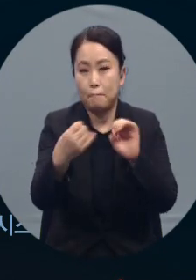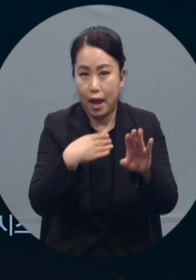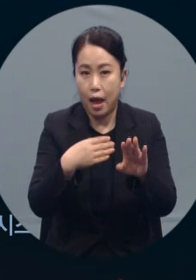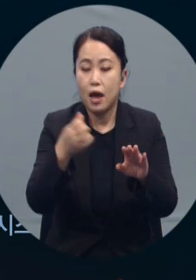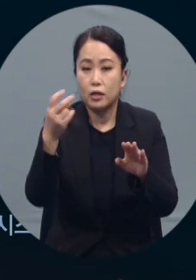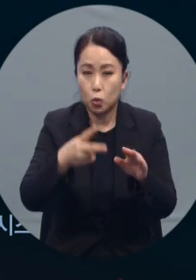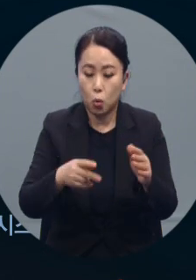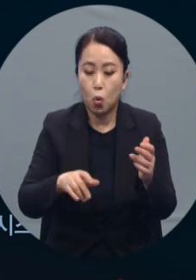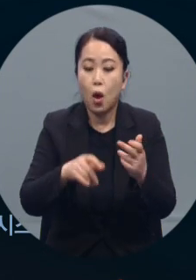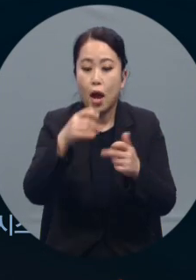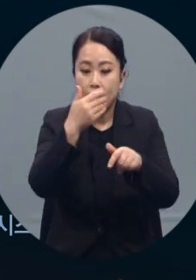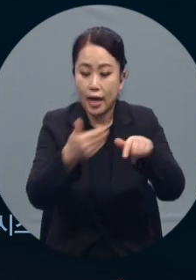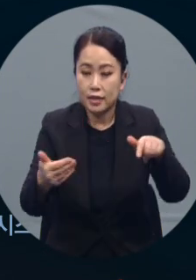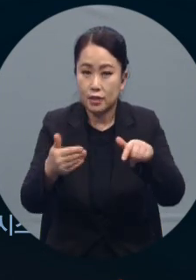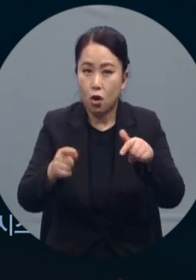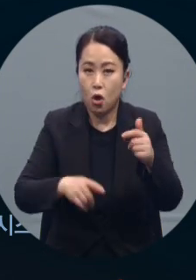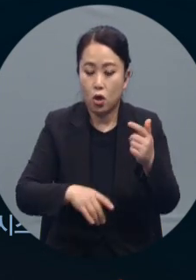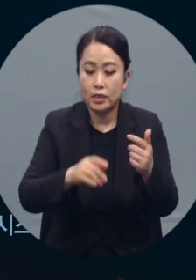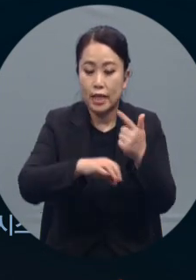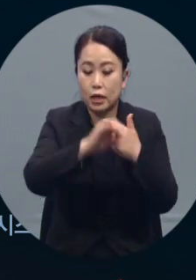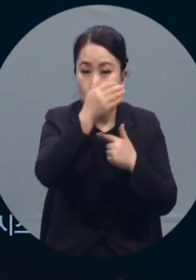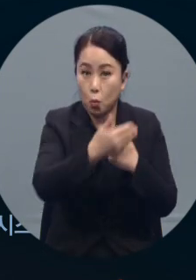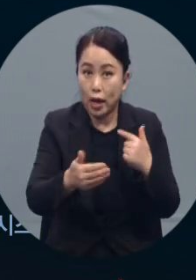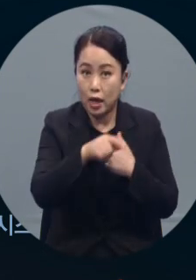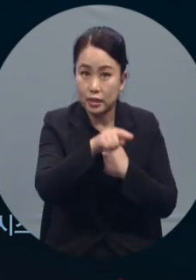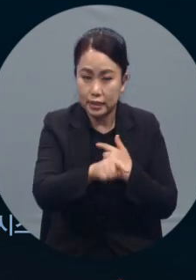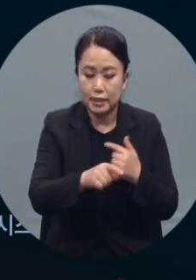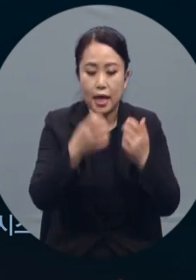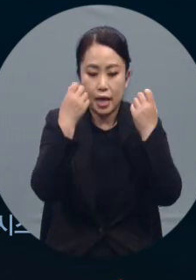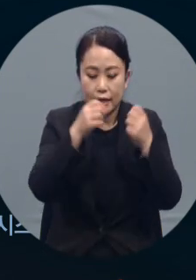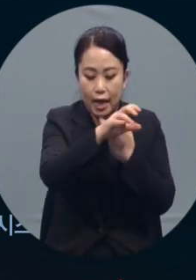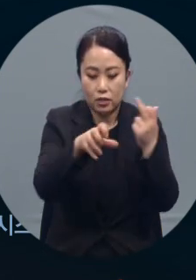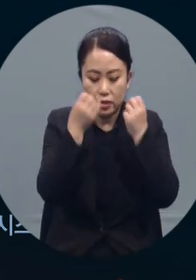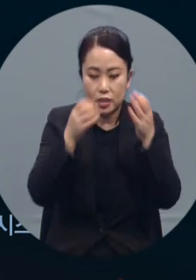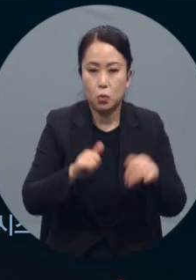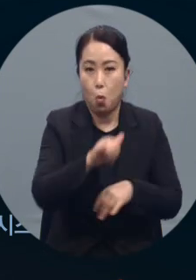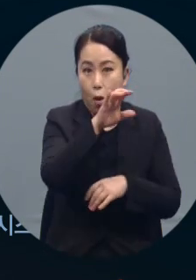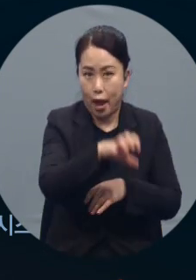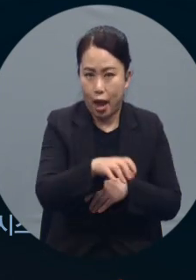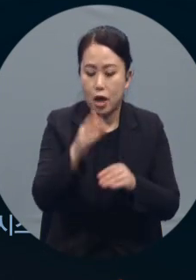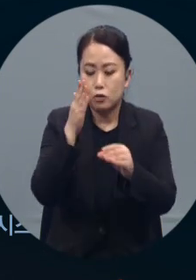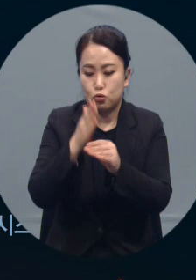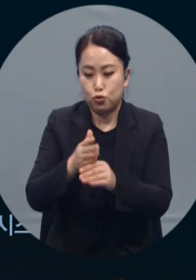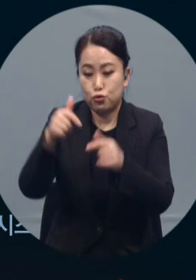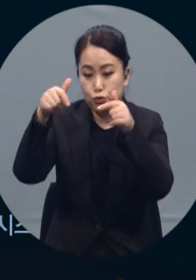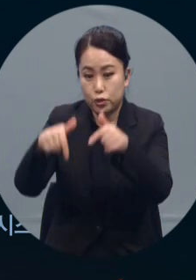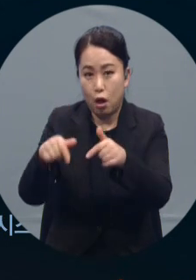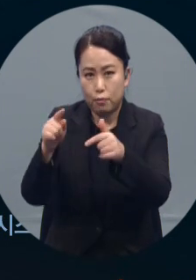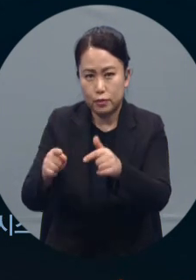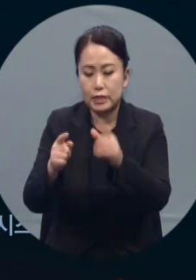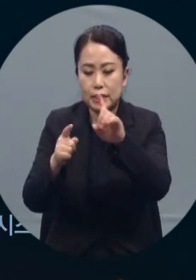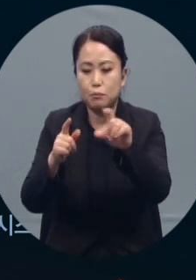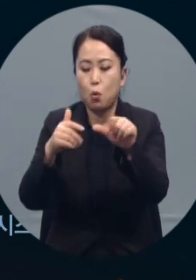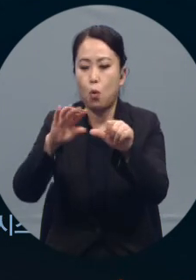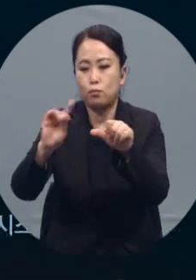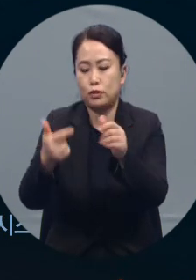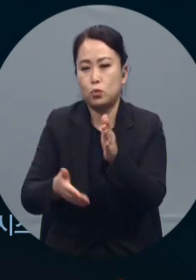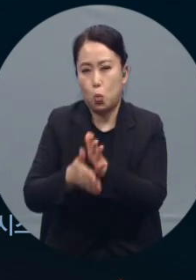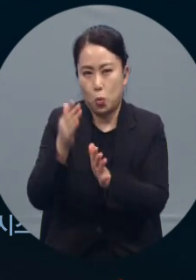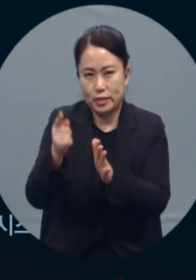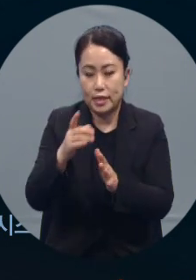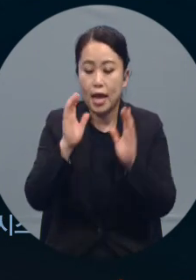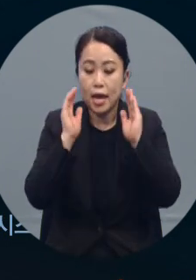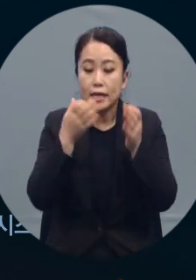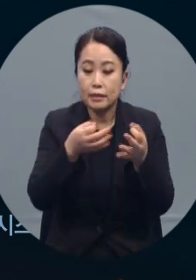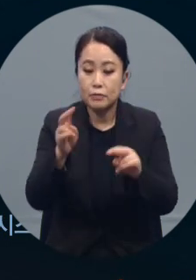지역별로는 강서와 낙동권이 가덕도 신공항을 중서부 도심권은 15분 도시를 금정 해운대 건은 센텀 이산단을